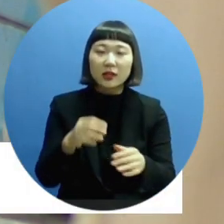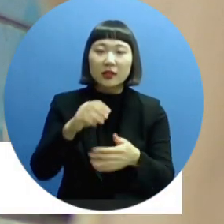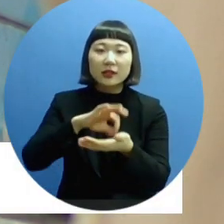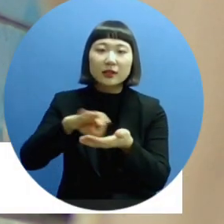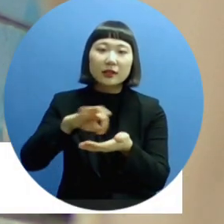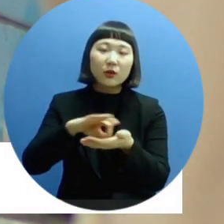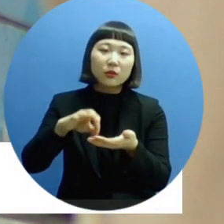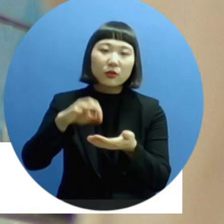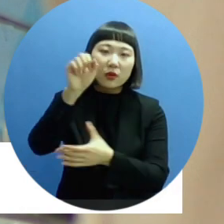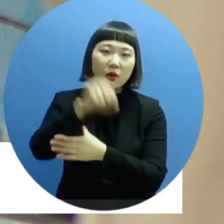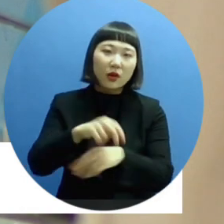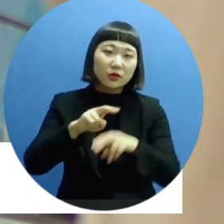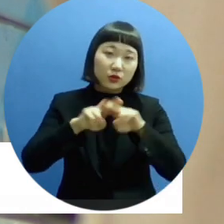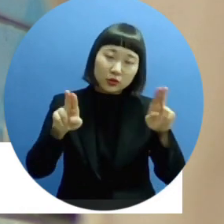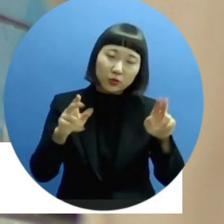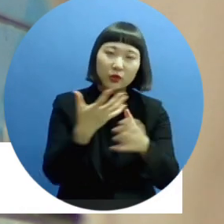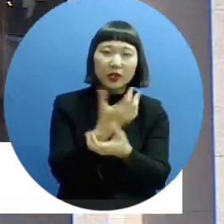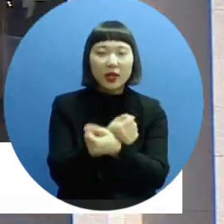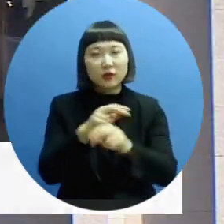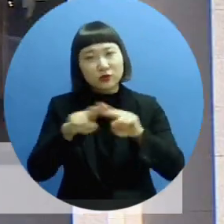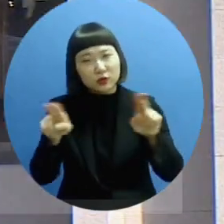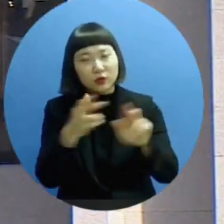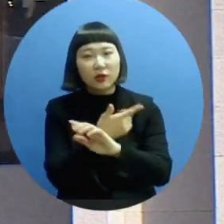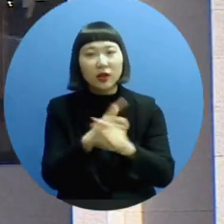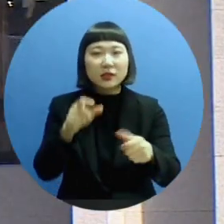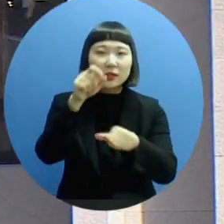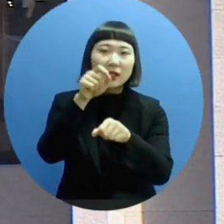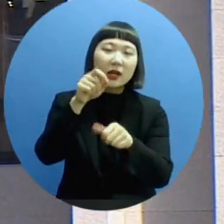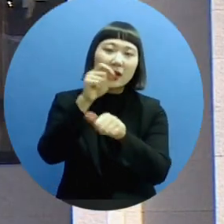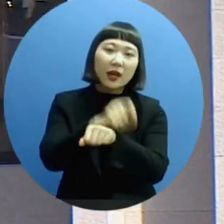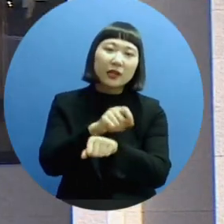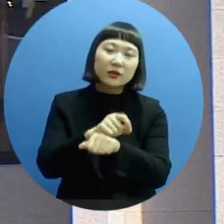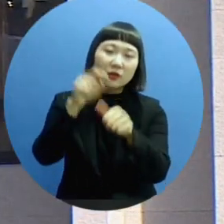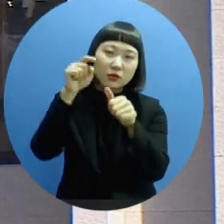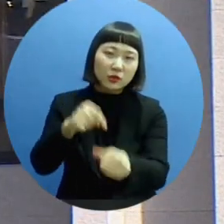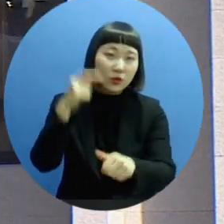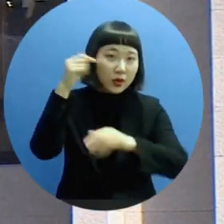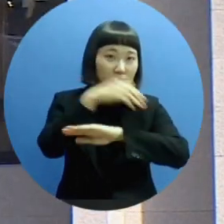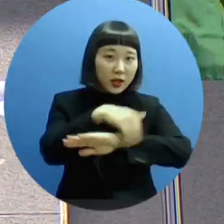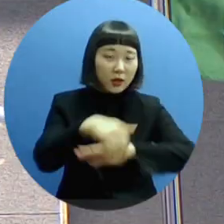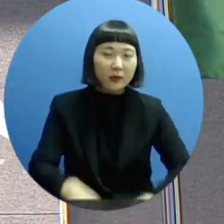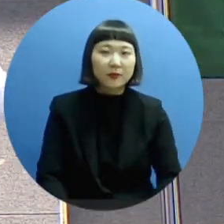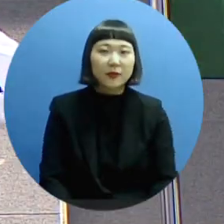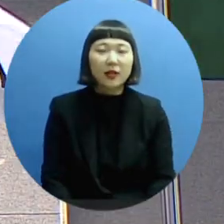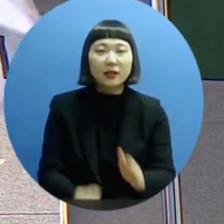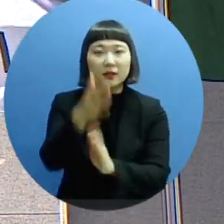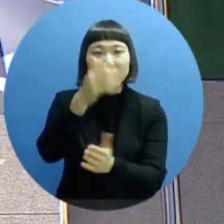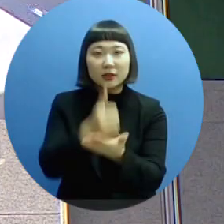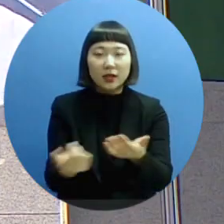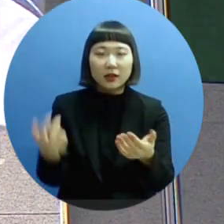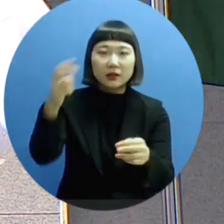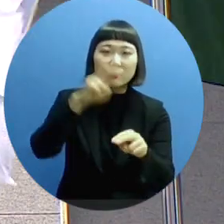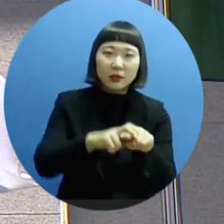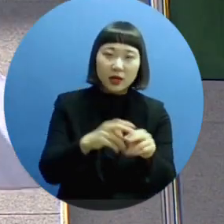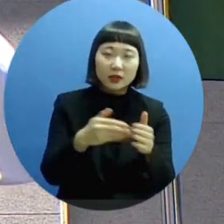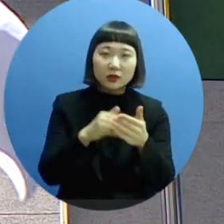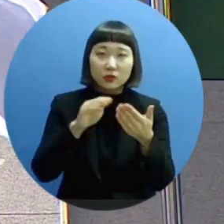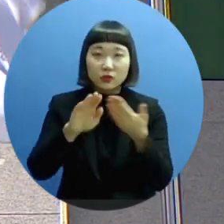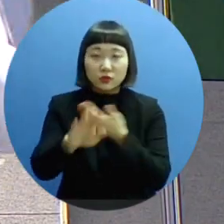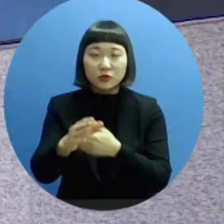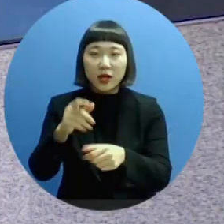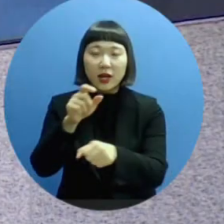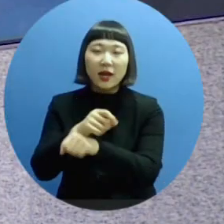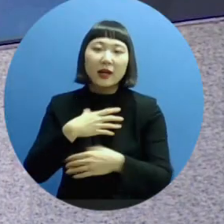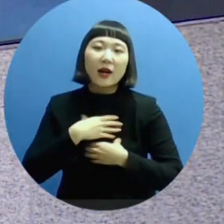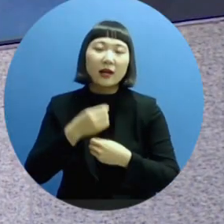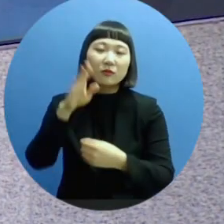등 행정 절차를 개시할 계획입니다. 유정복 시장 취임 이후 인천시가 행안부와 협의해 지하상가